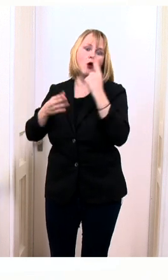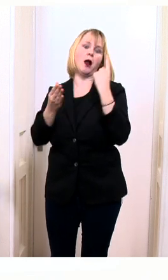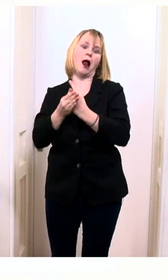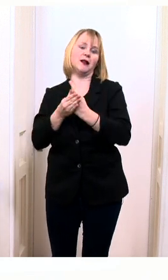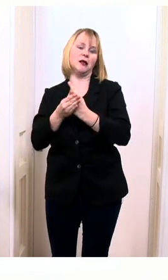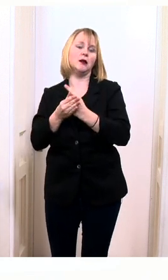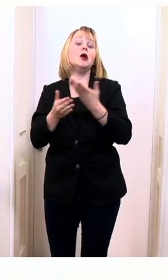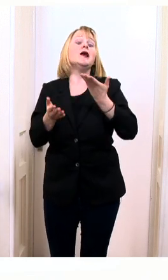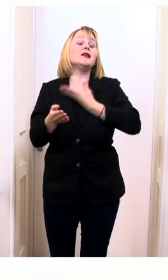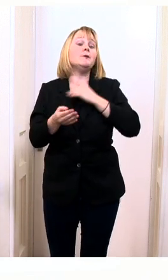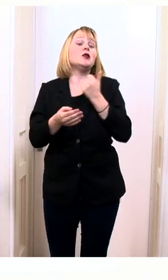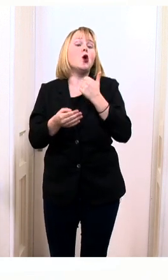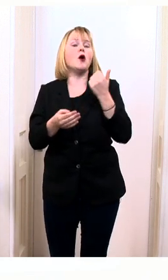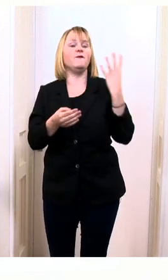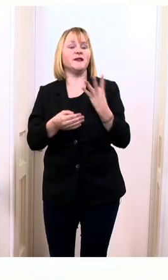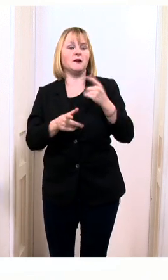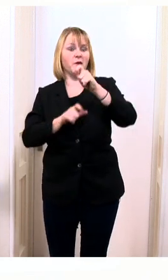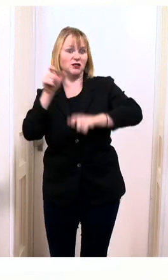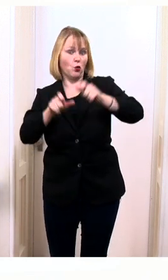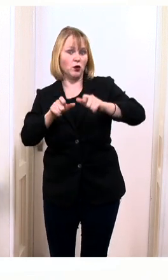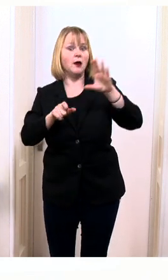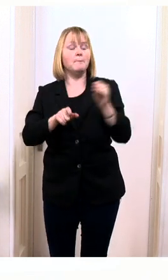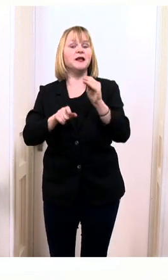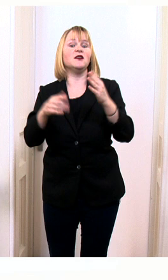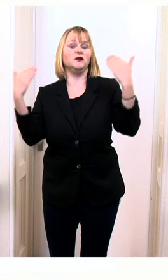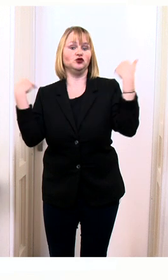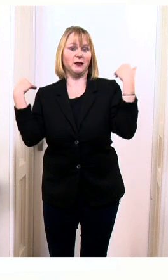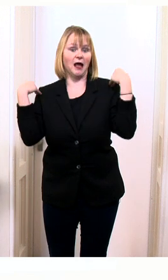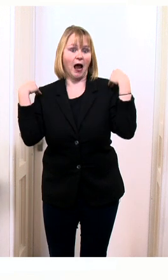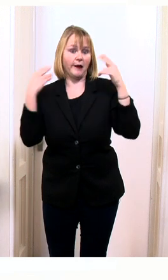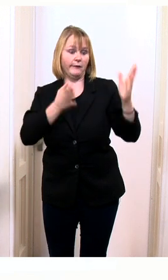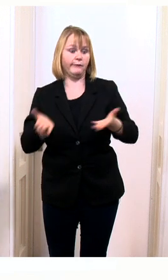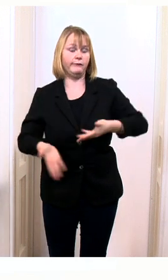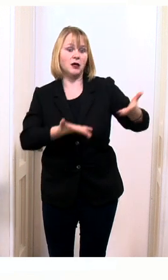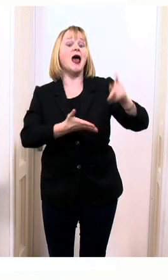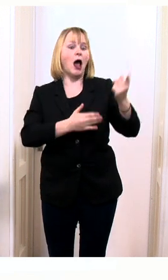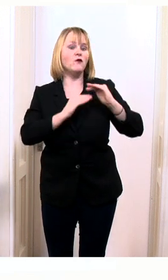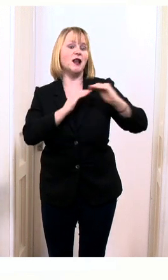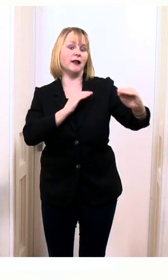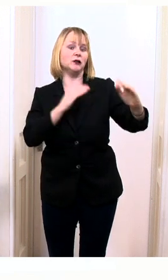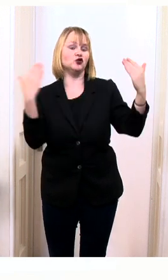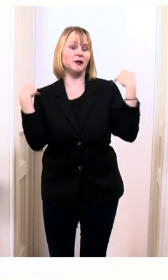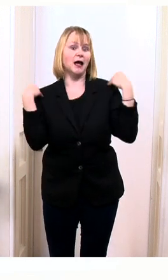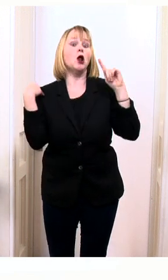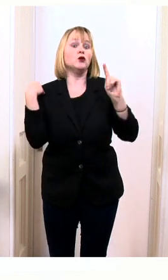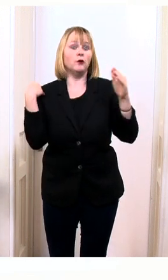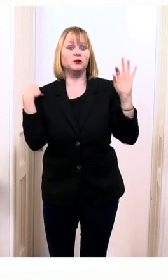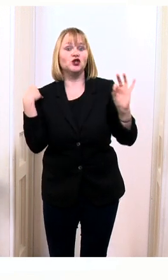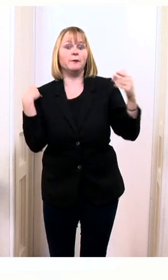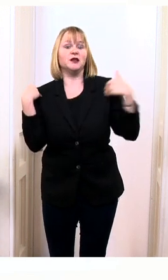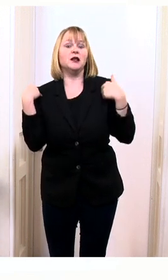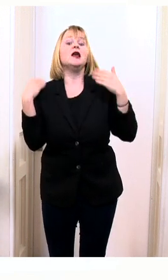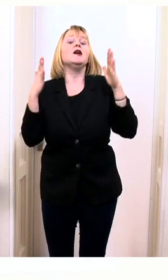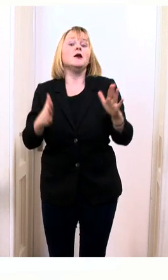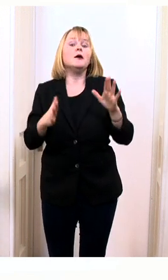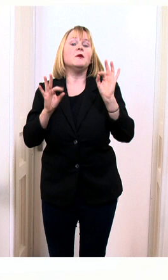Personen hospitalisiert, die Hälfte davon im Landesspital, und wir haben die erschreckende Zahl von mittlerweile